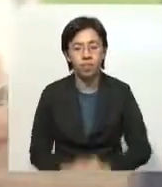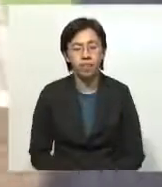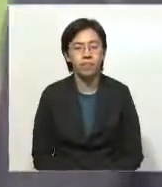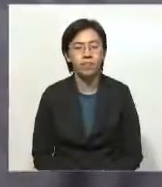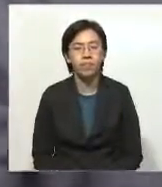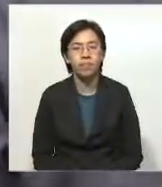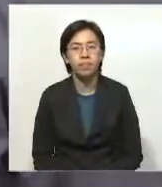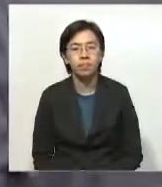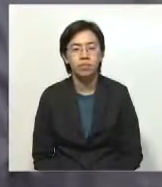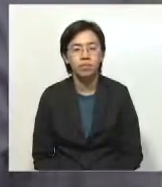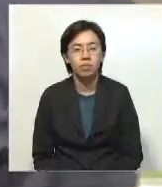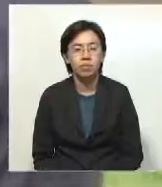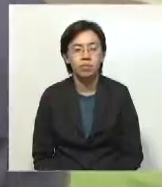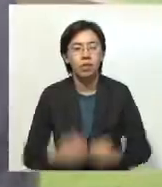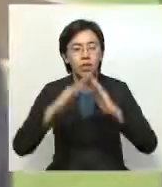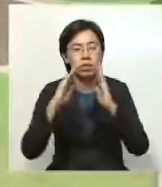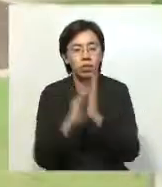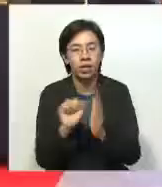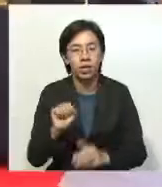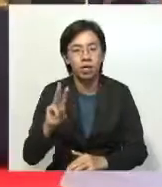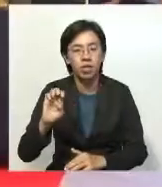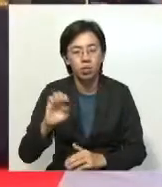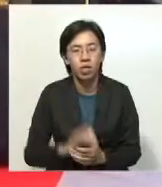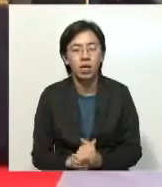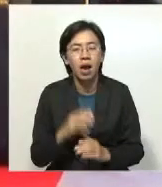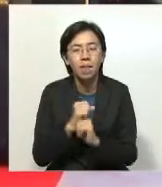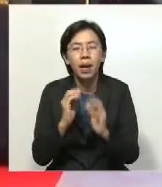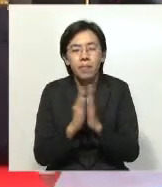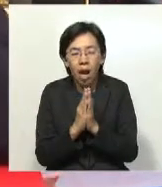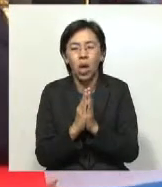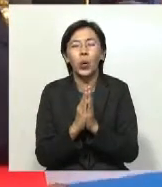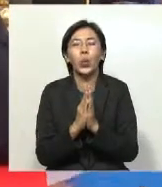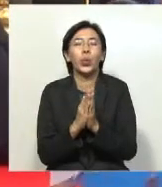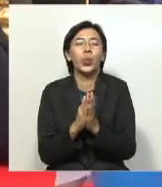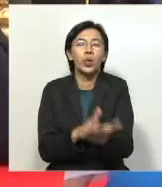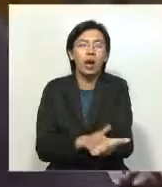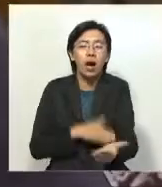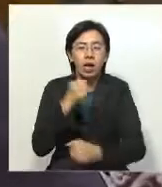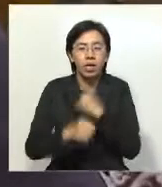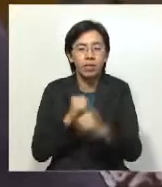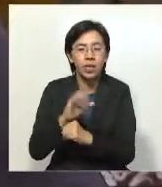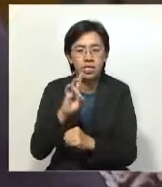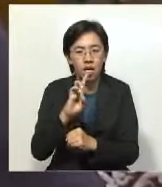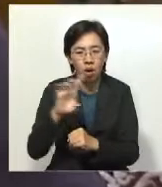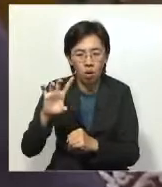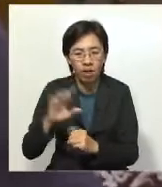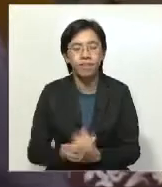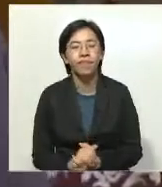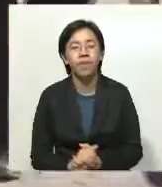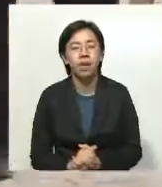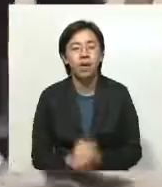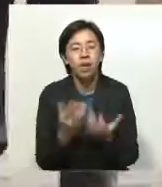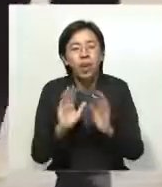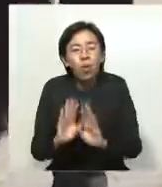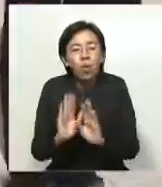วนที่วัดพระบรมธาตุสวีมีพระธาตุเก่าแก่องค์ใหญ่อายุกว่า700ปีหนึ่งในจตุธรรมธาตุสิ่งศักดิ์สิท